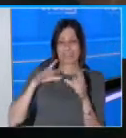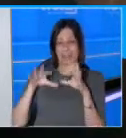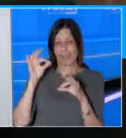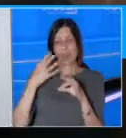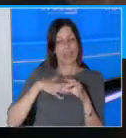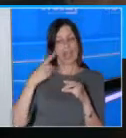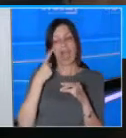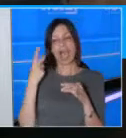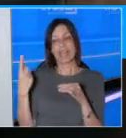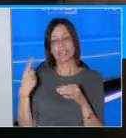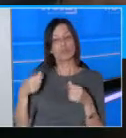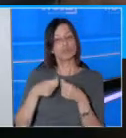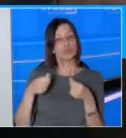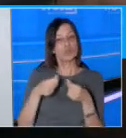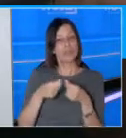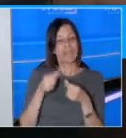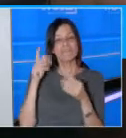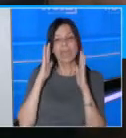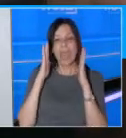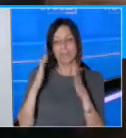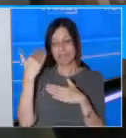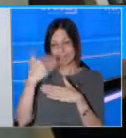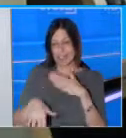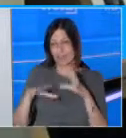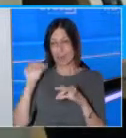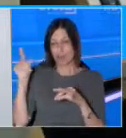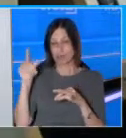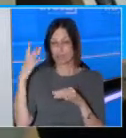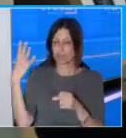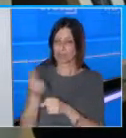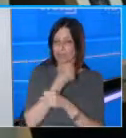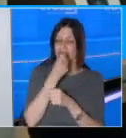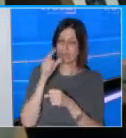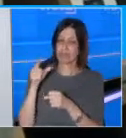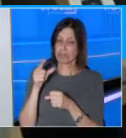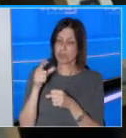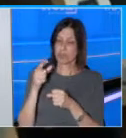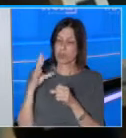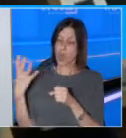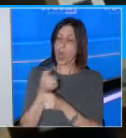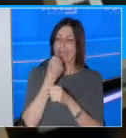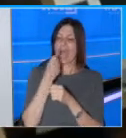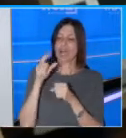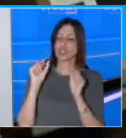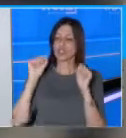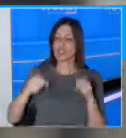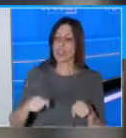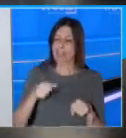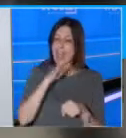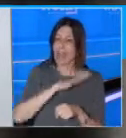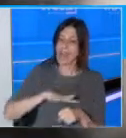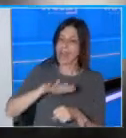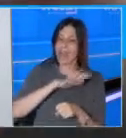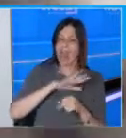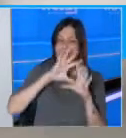עצמו שותף אינטגרלי בהן, והאמין שבתום הבחירות הוא לוקח ברשות וסמכות את השליטה על הגדה המערבית, דהיינו על כל